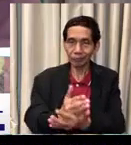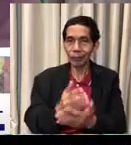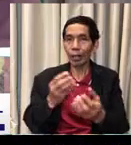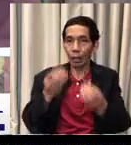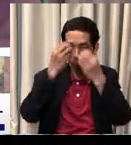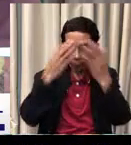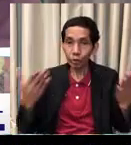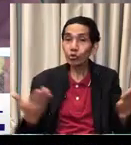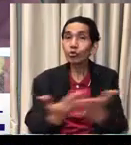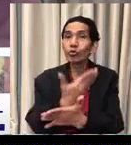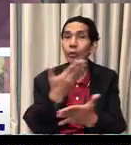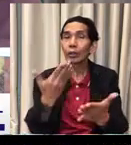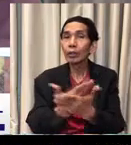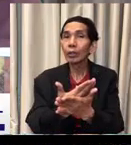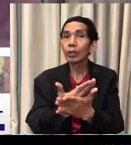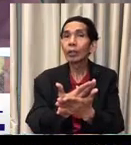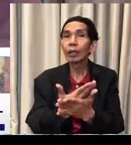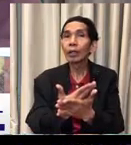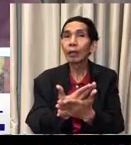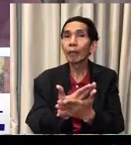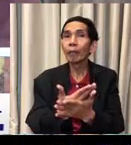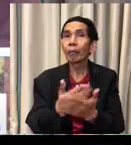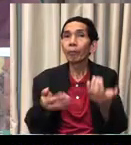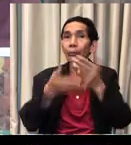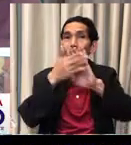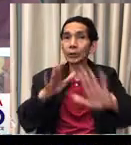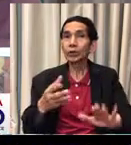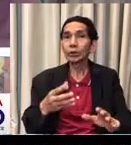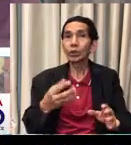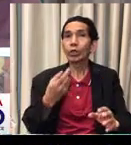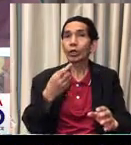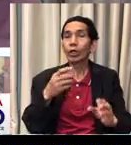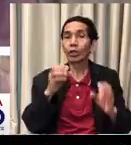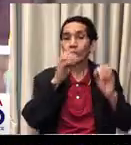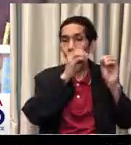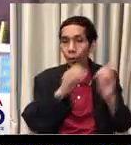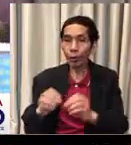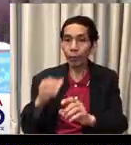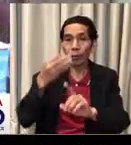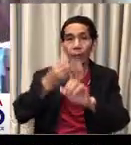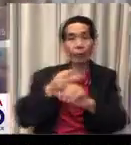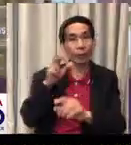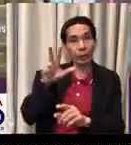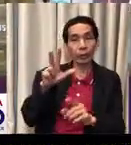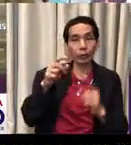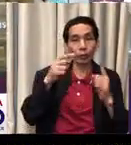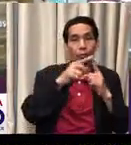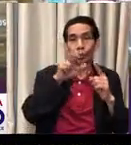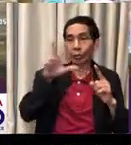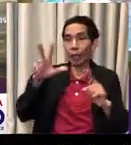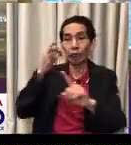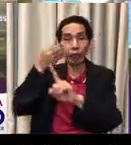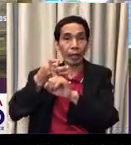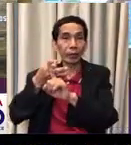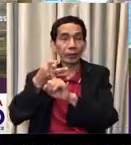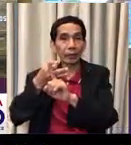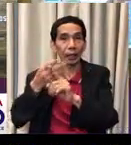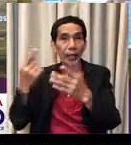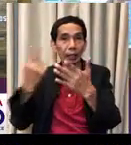ating mga peace and order situation. Simula February 3 hanggang 9, ito yung last week.